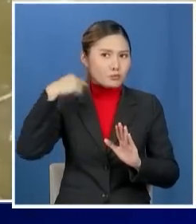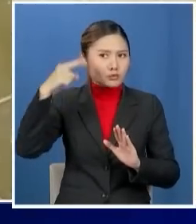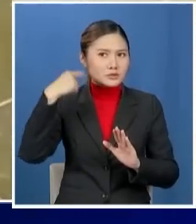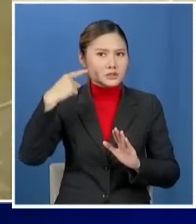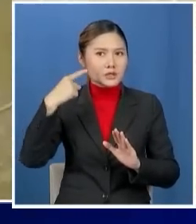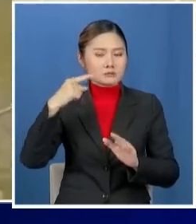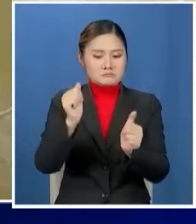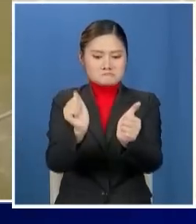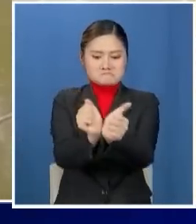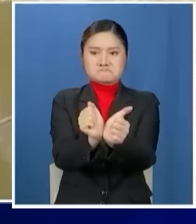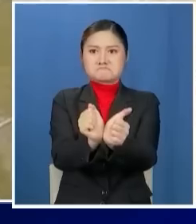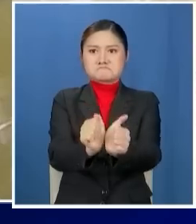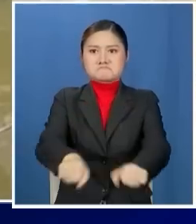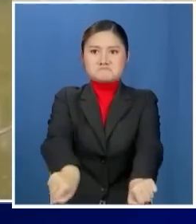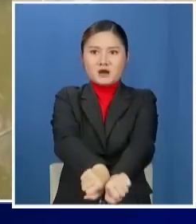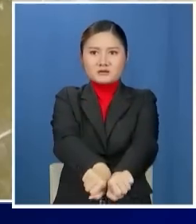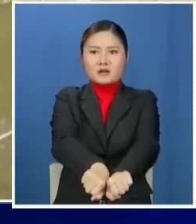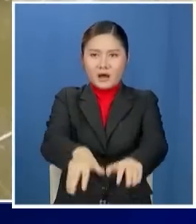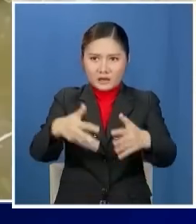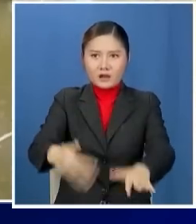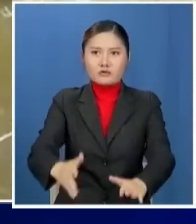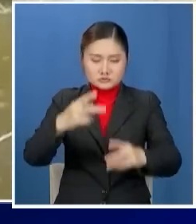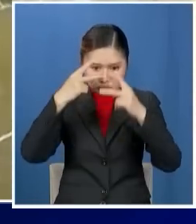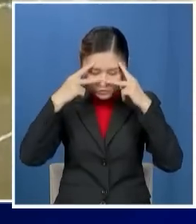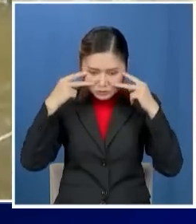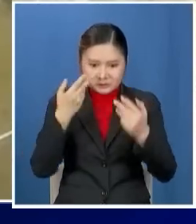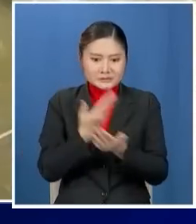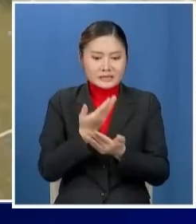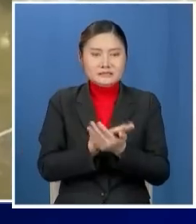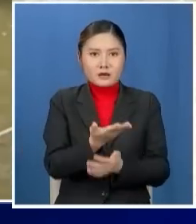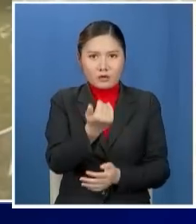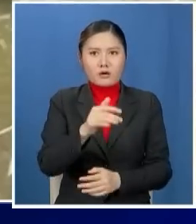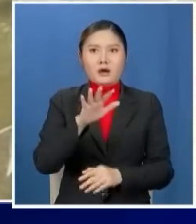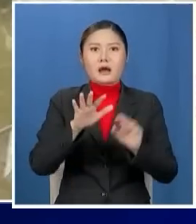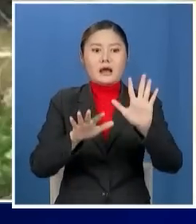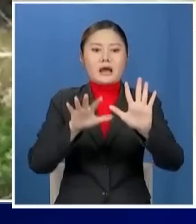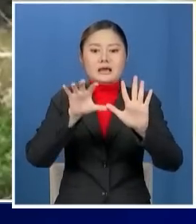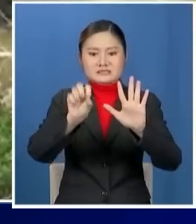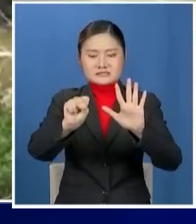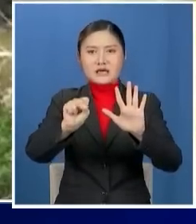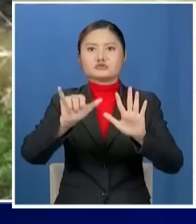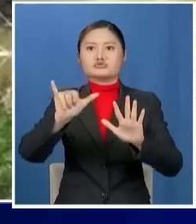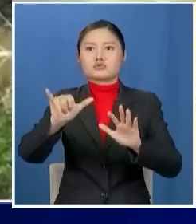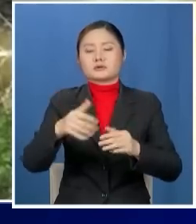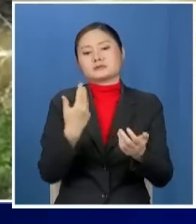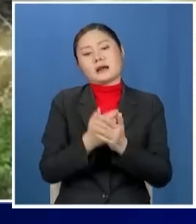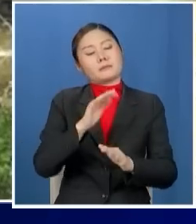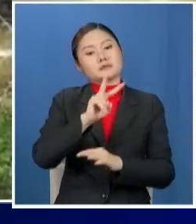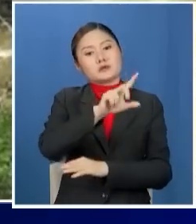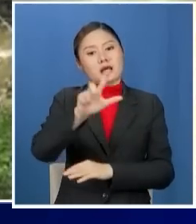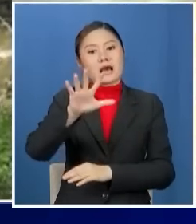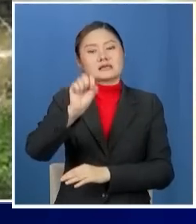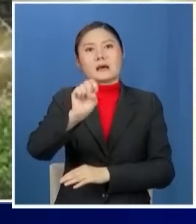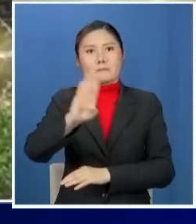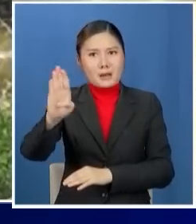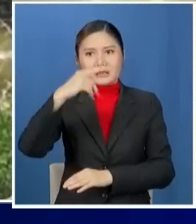ถูกพันธนาการมัดมือมัดเท้าและคนร้ายเรียกค่าถ่าย 500,000 หยวนหรือ2ล้าน 500,000 บาท